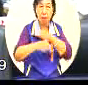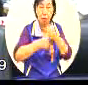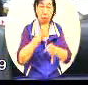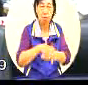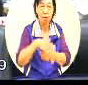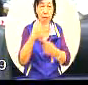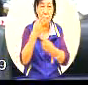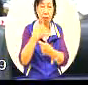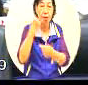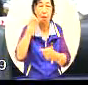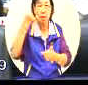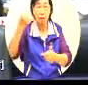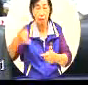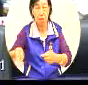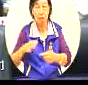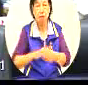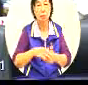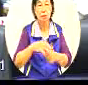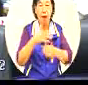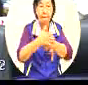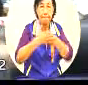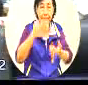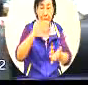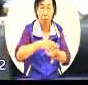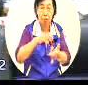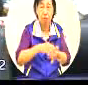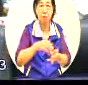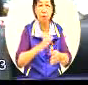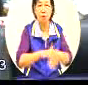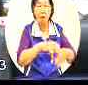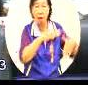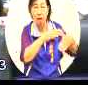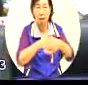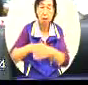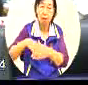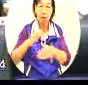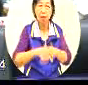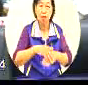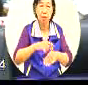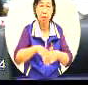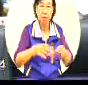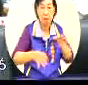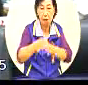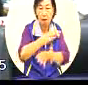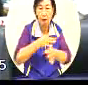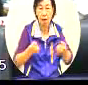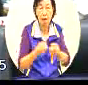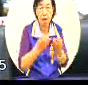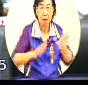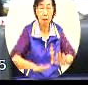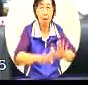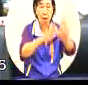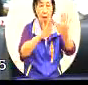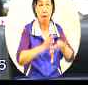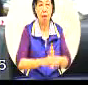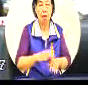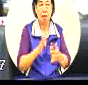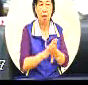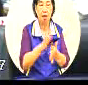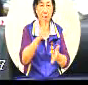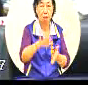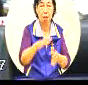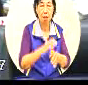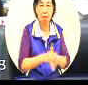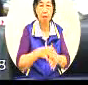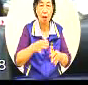住正保障，旗津区的居住正义，带动旗津区的经济发展。甚至于 未来的这个经费